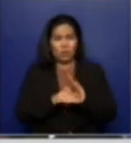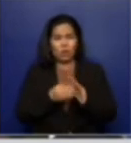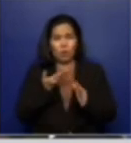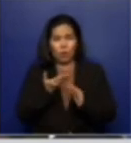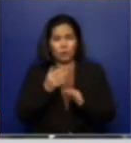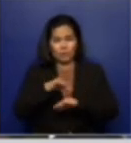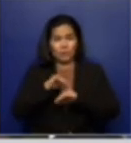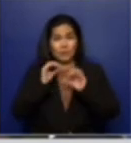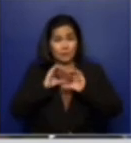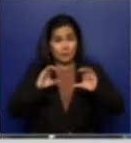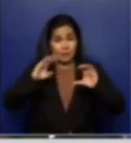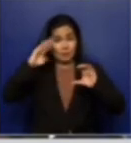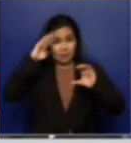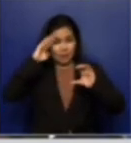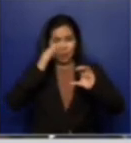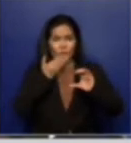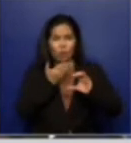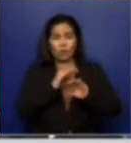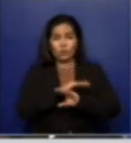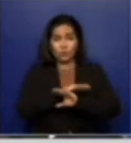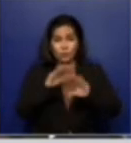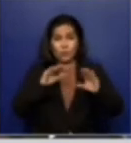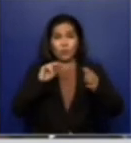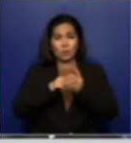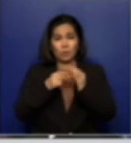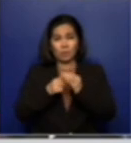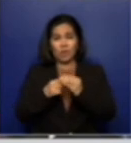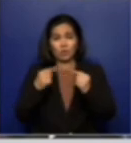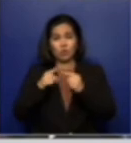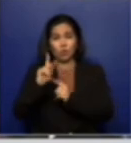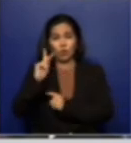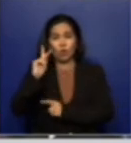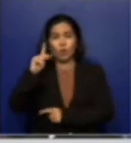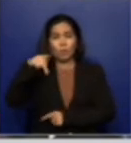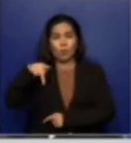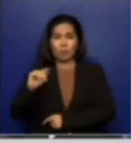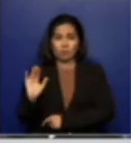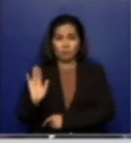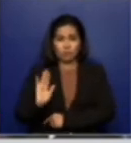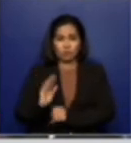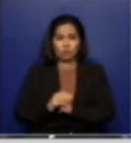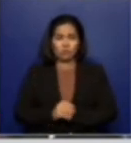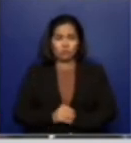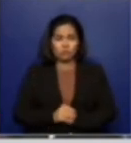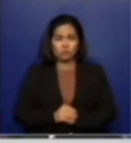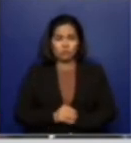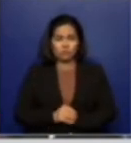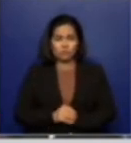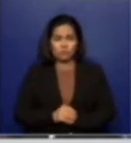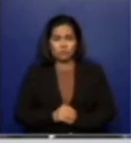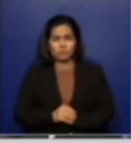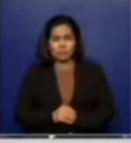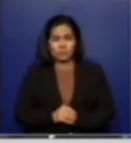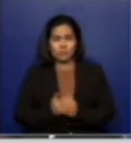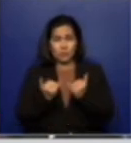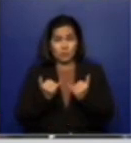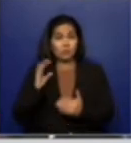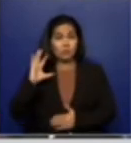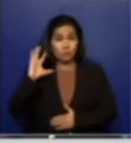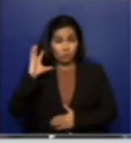ข้าราชการพลเรือนทหารโดยไม่ต้องขึ้นกับสำนักงานกพ.ท่านประธานครับโลกในยุคปั